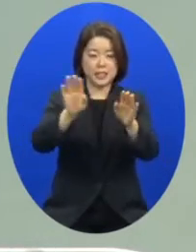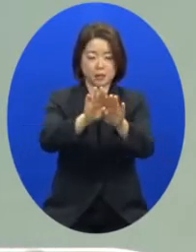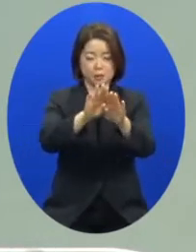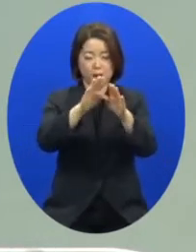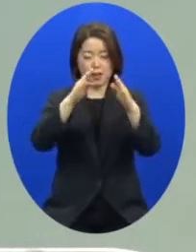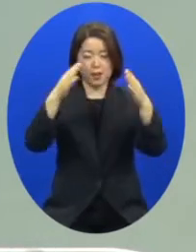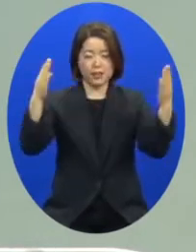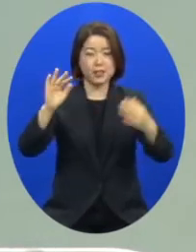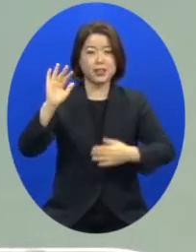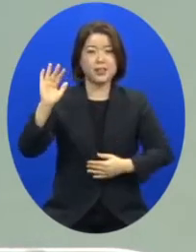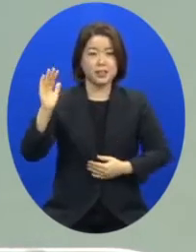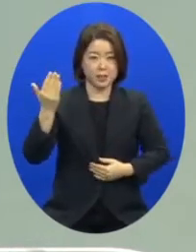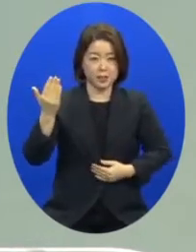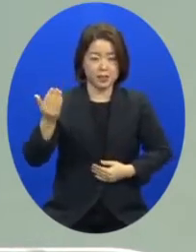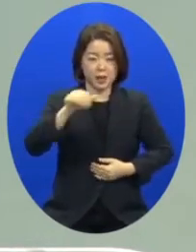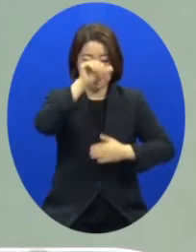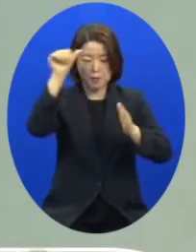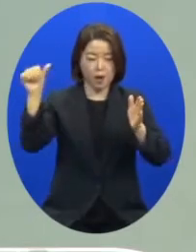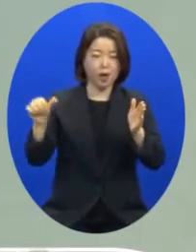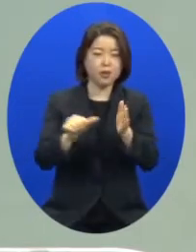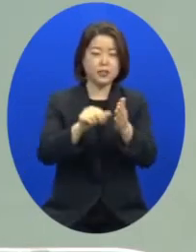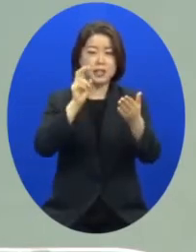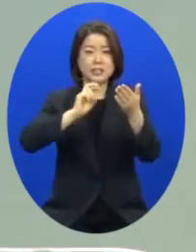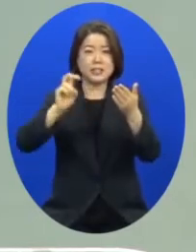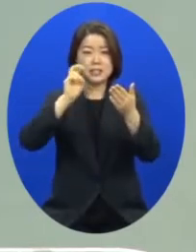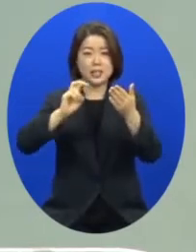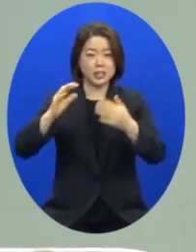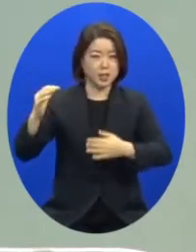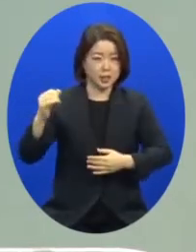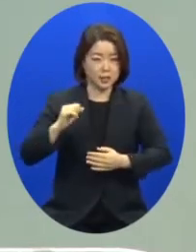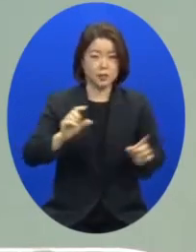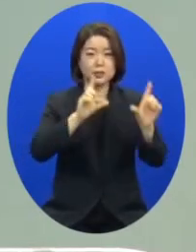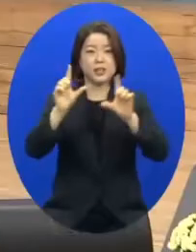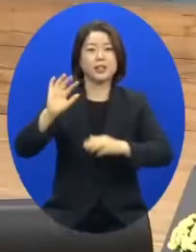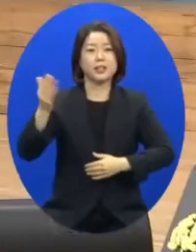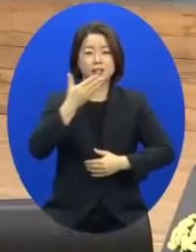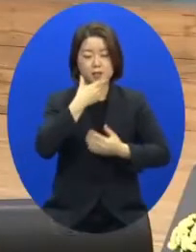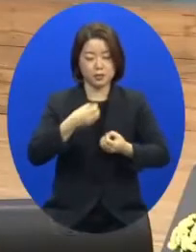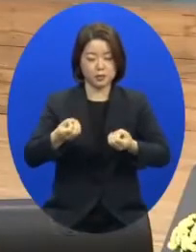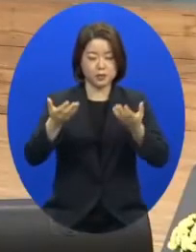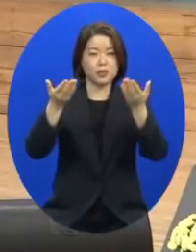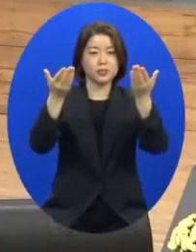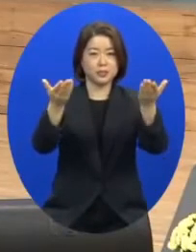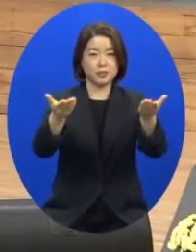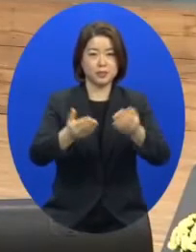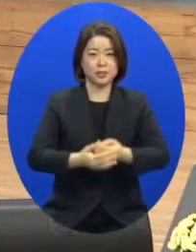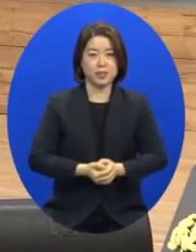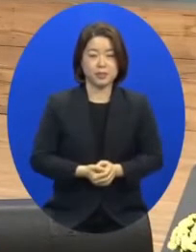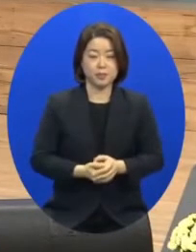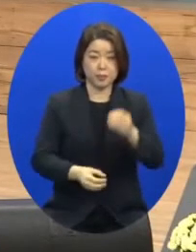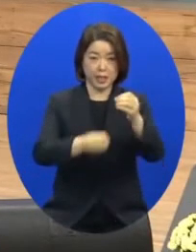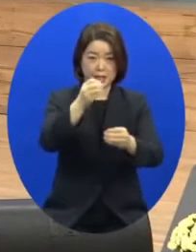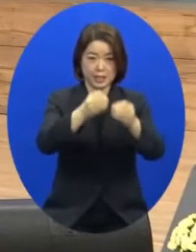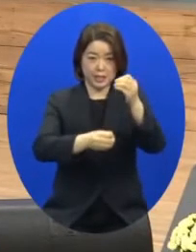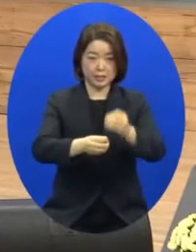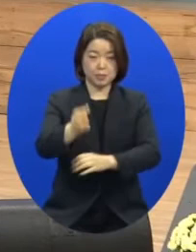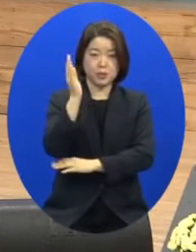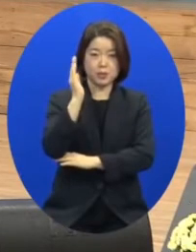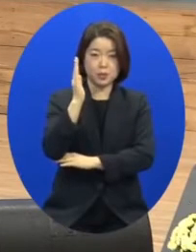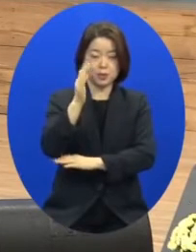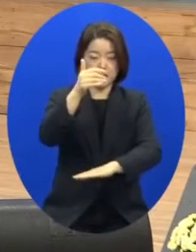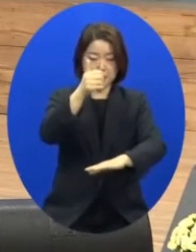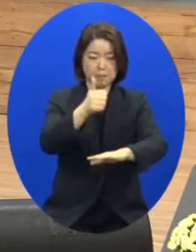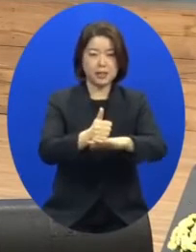정말 평생 찬양으로 4일 되시기를 축원합니다 시편 설교 가 이제 마지막 다섯